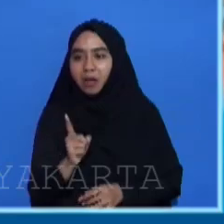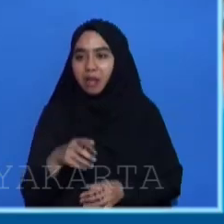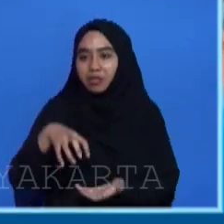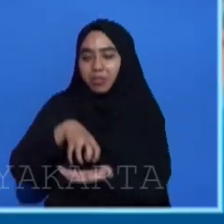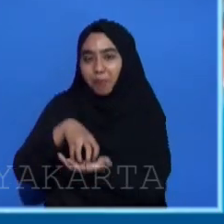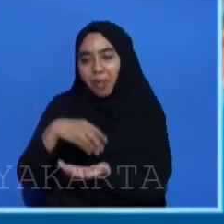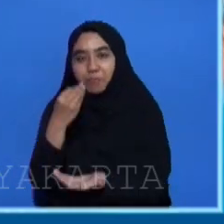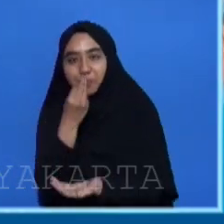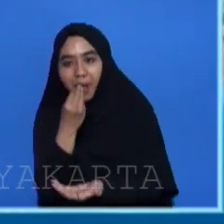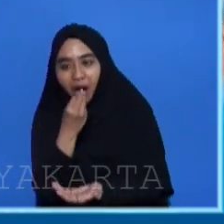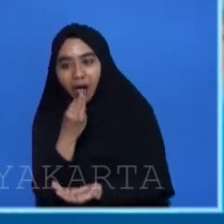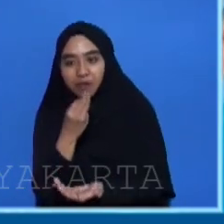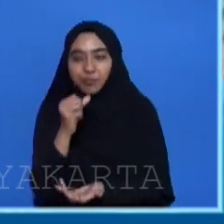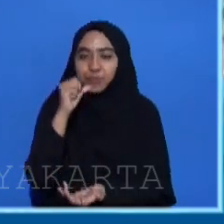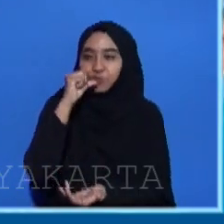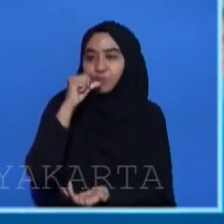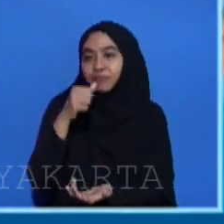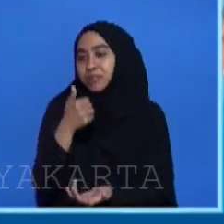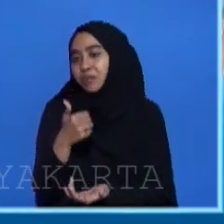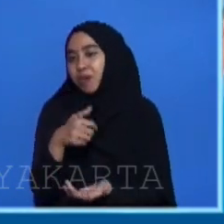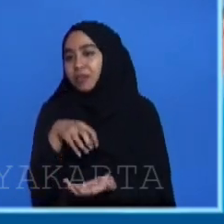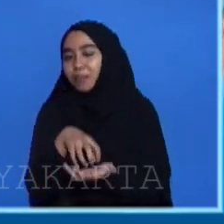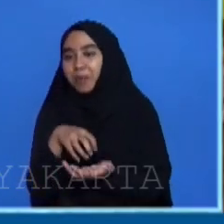jenis jangkep kalian jajanan